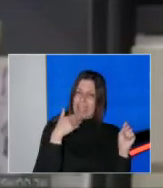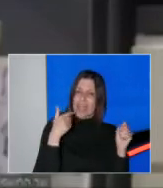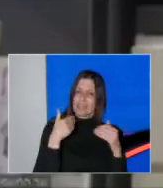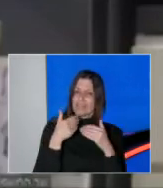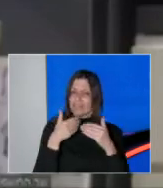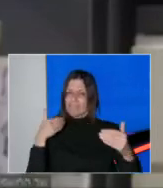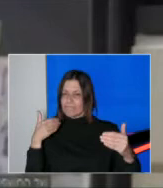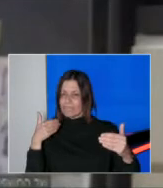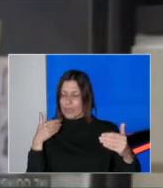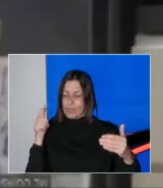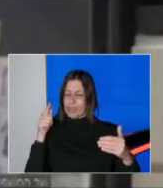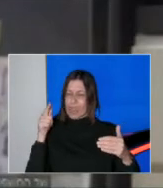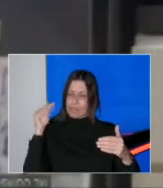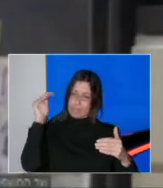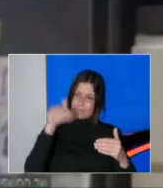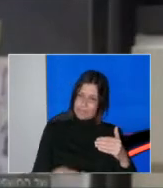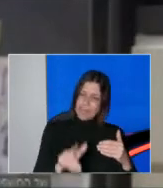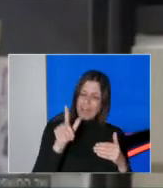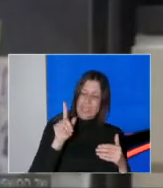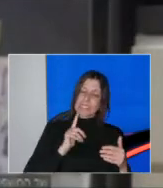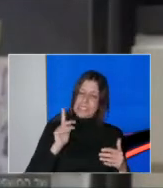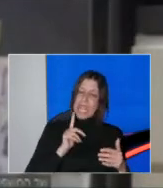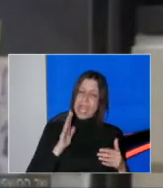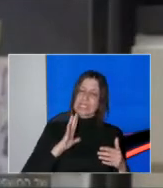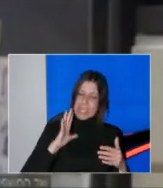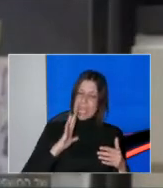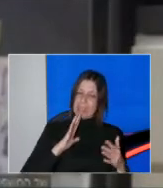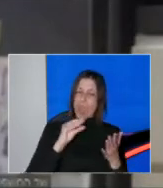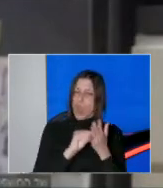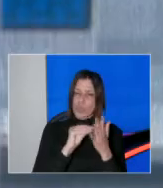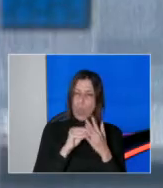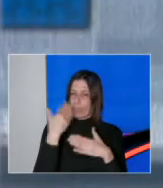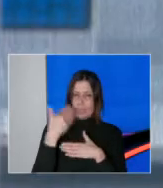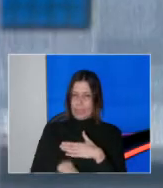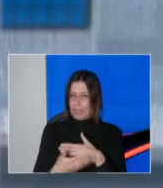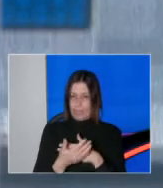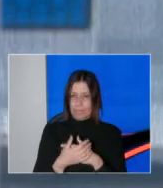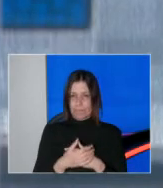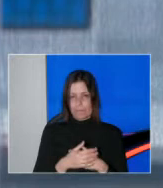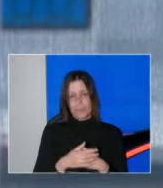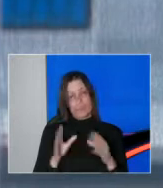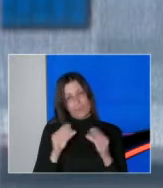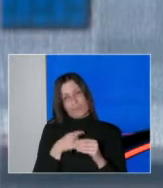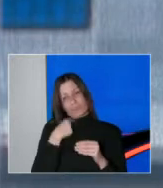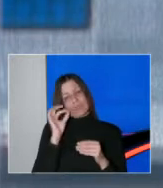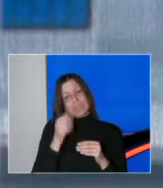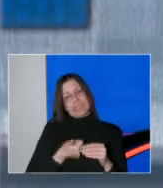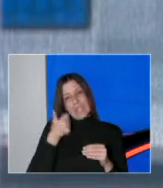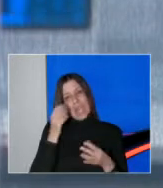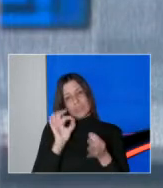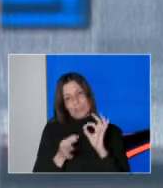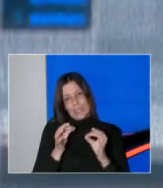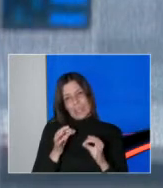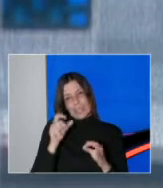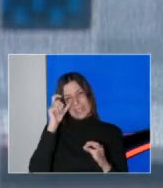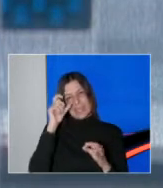התרחקנו מקצה התהום, אך הסכנה טרם חלפה. טוב, עם קולו של שר המשפטים גדעון